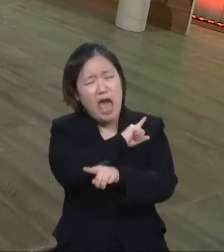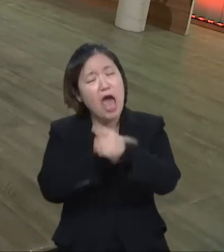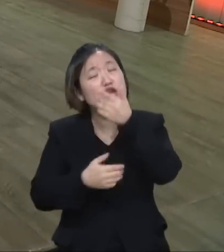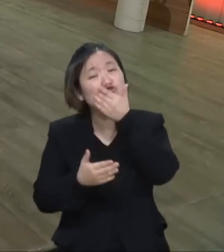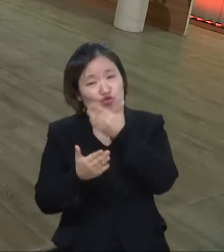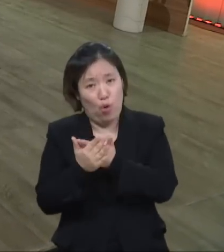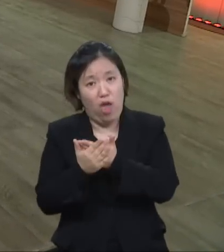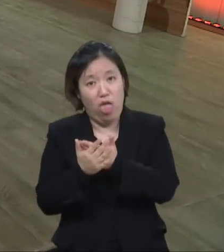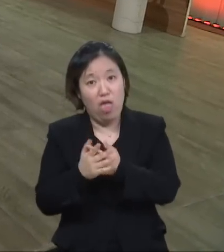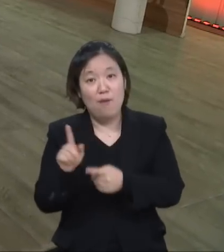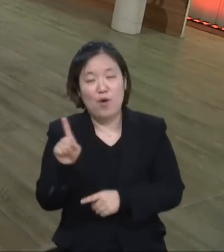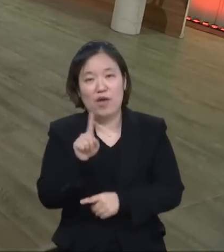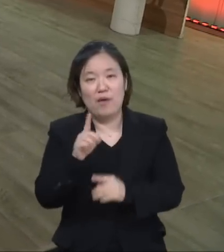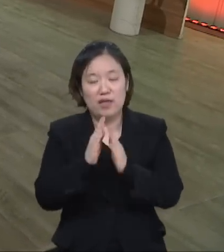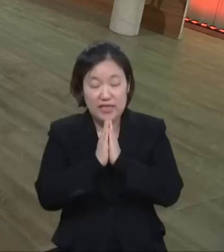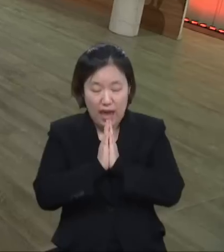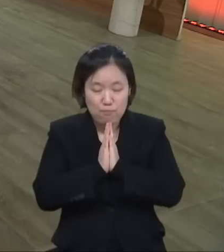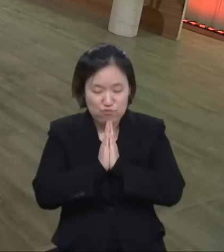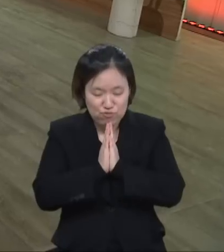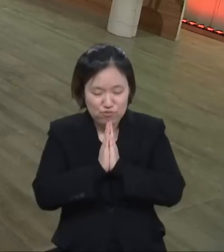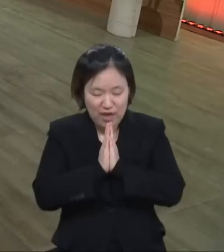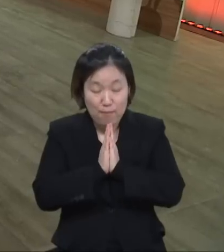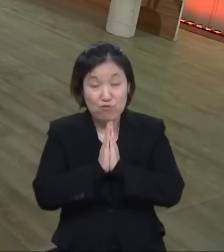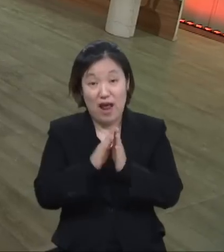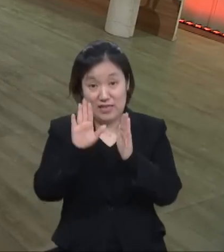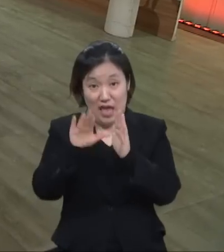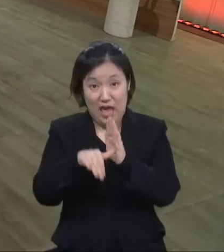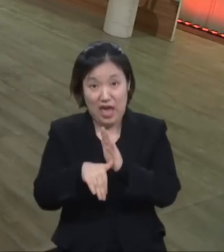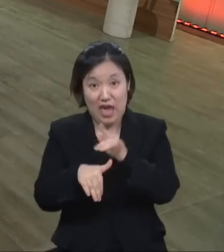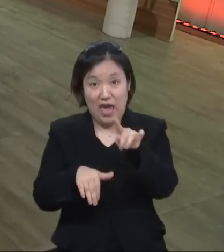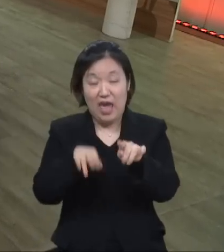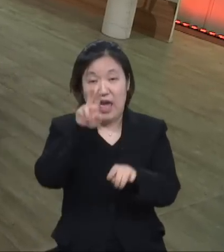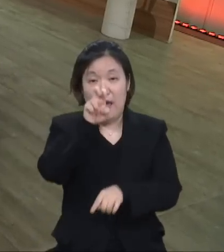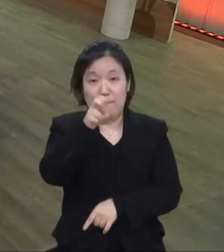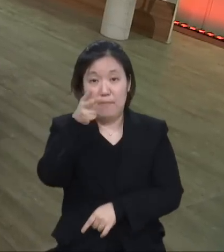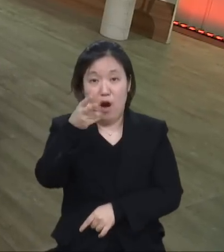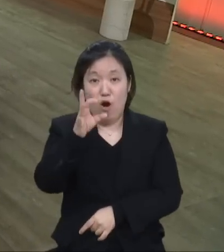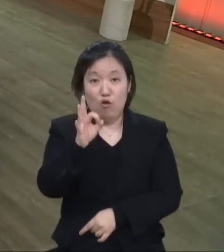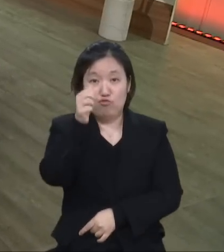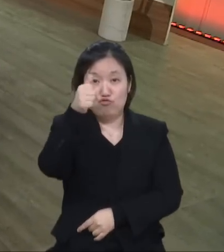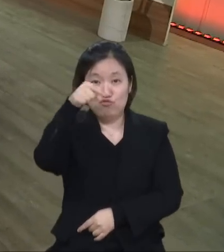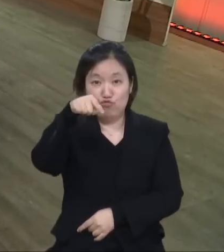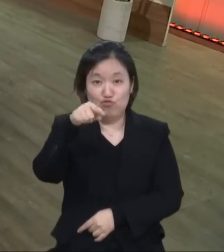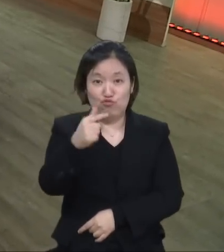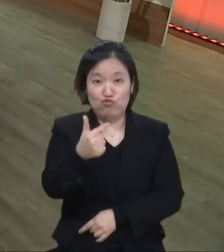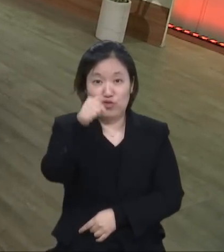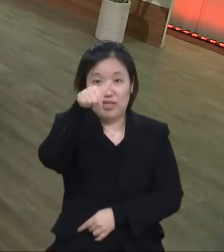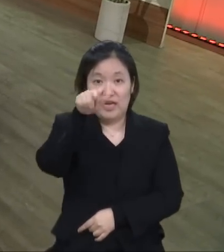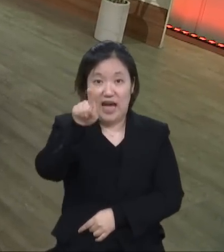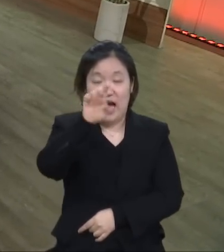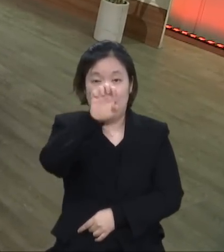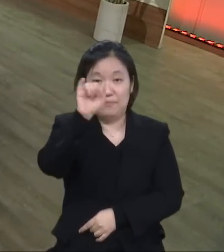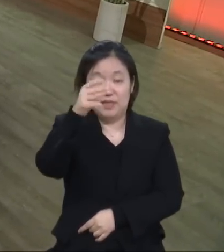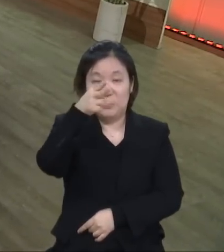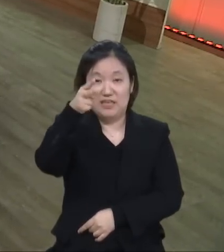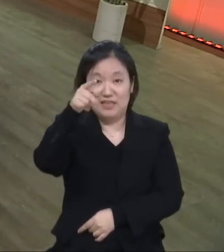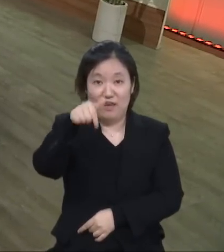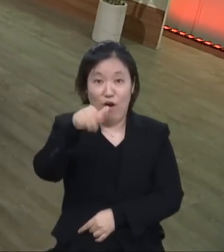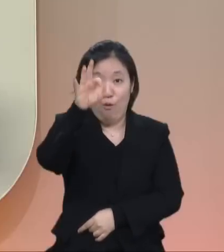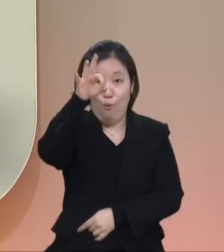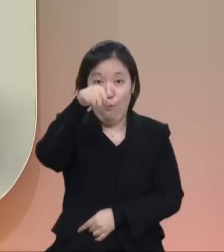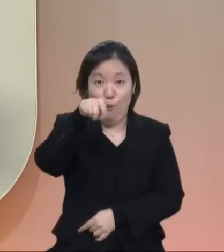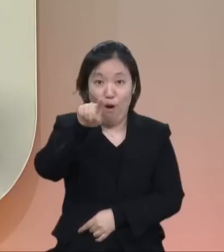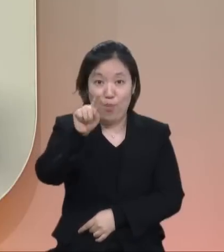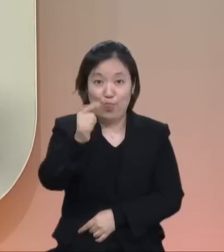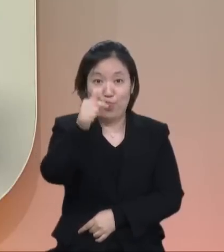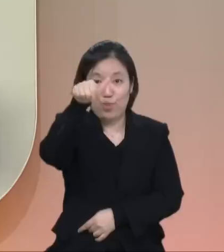그래서 예불문에서도 항상 우리가 명언 카피려 원공법계 재중생 자타